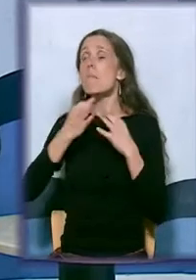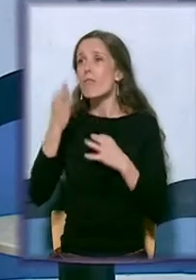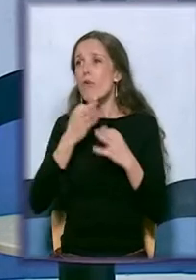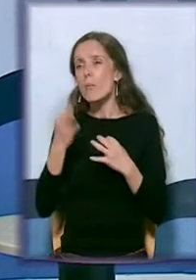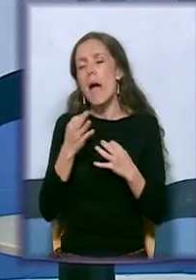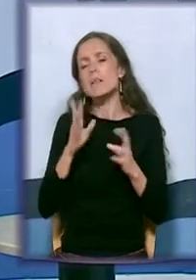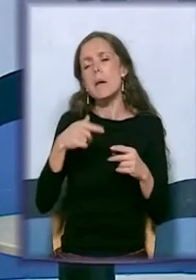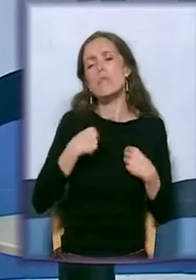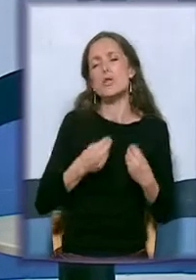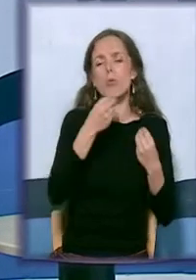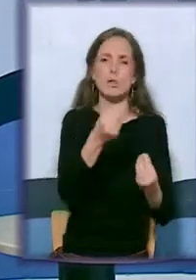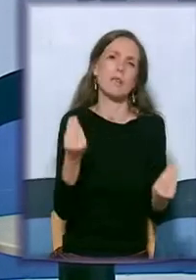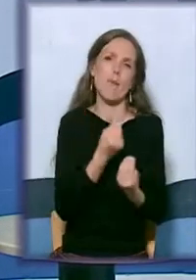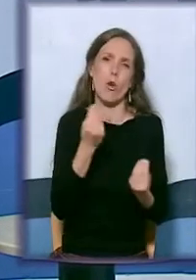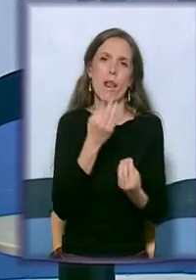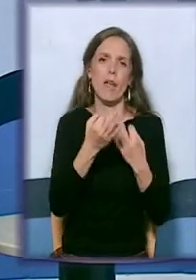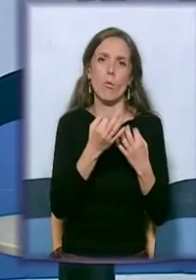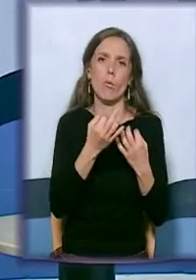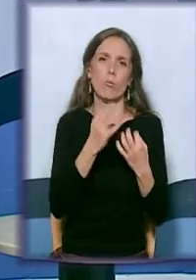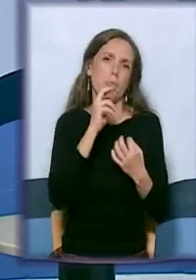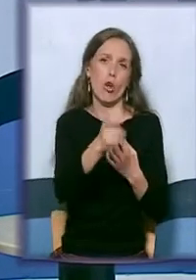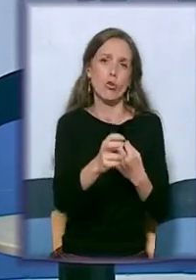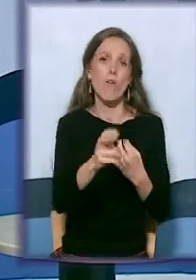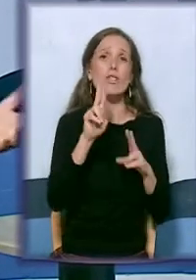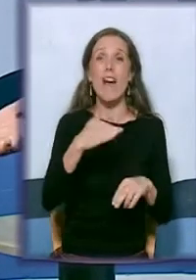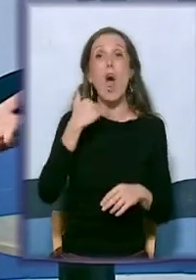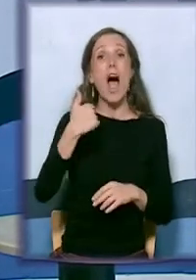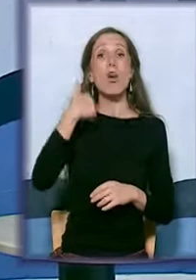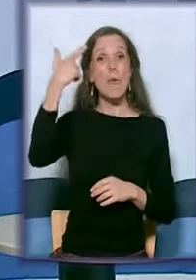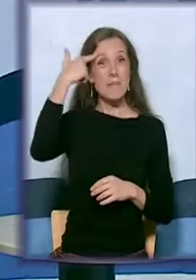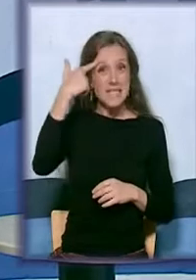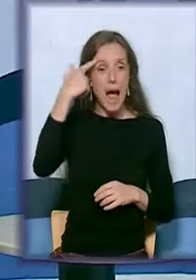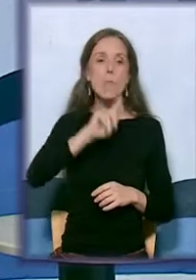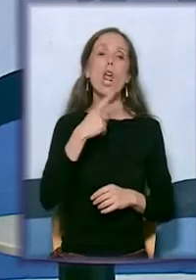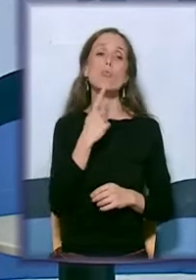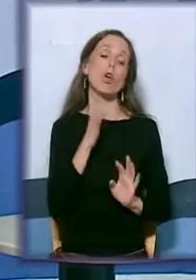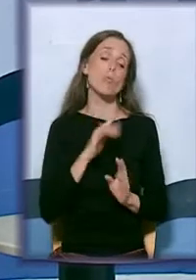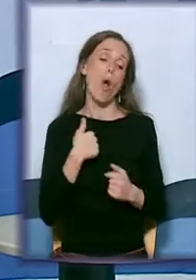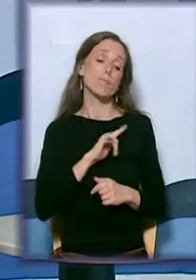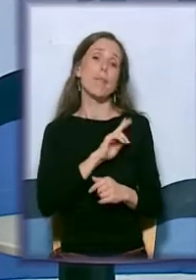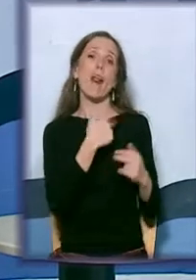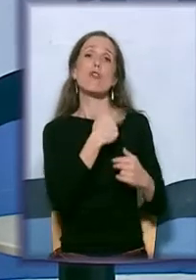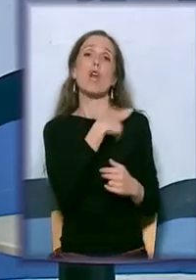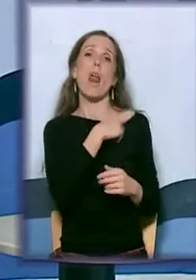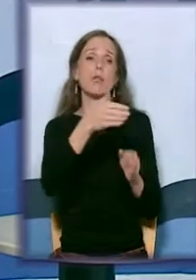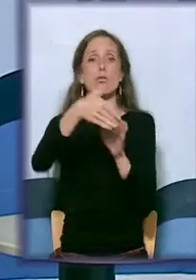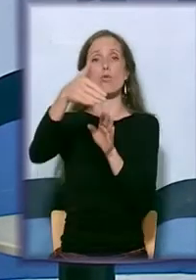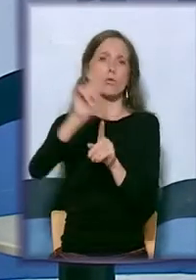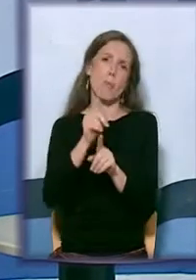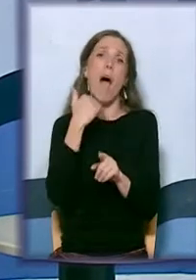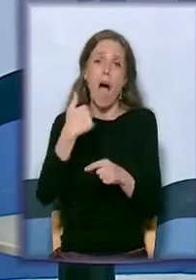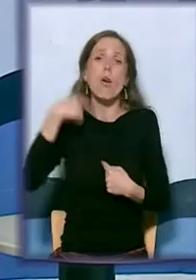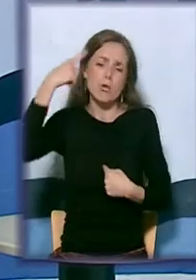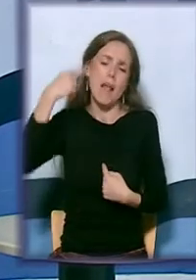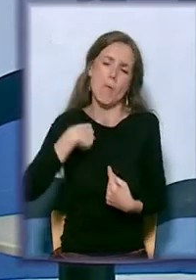drugačije damo odgovor, jer ukoliko znamo, nećemo vas stvarno prebaciti i reći da to nije u našem sektoru. Ali u svakom slučaju ono